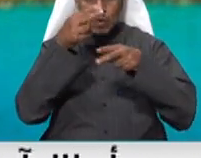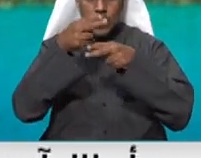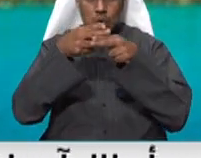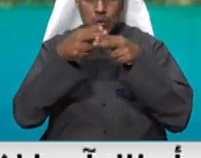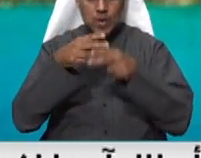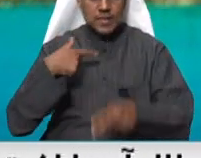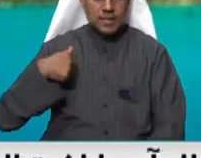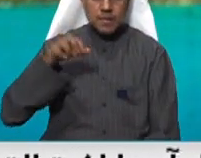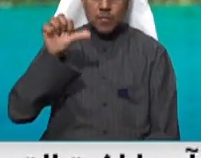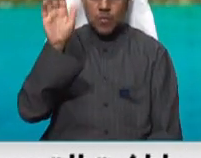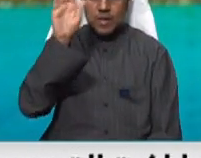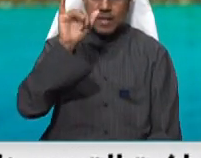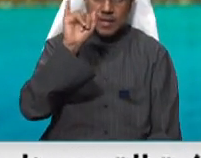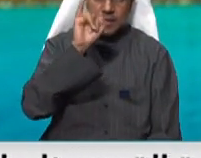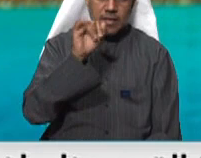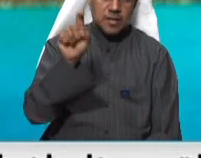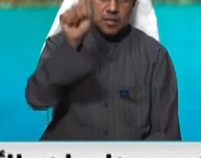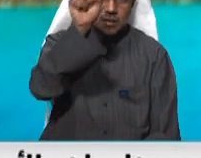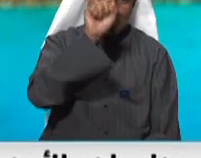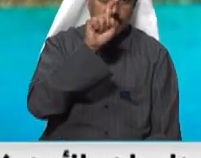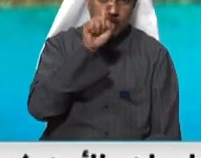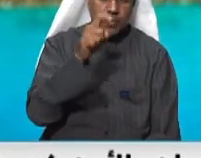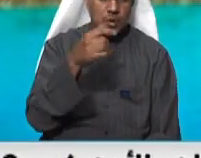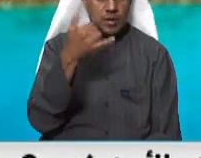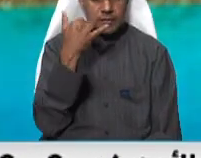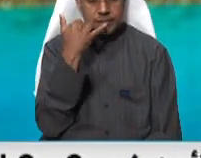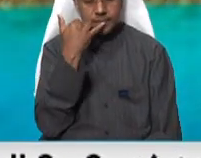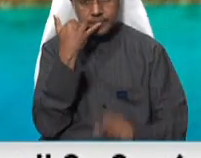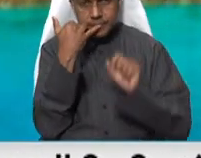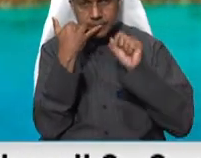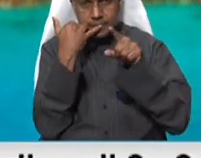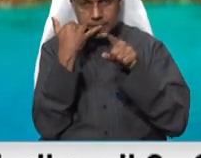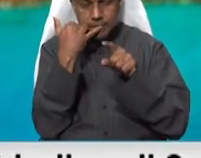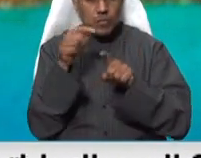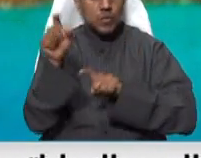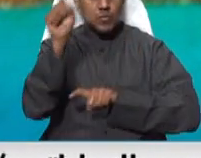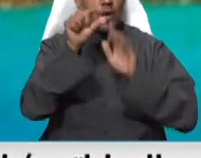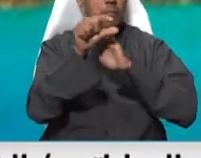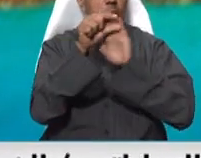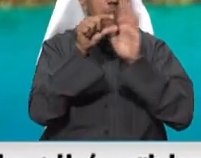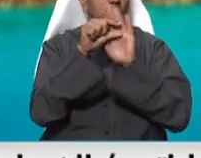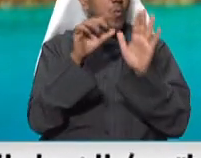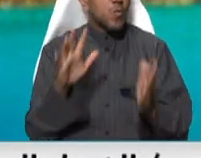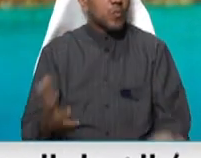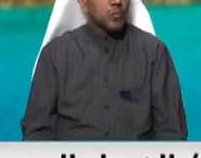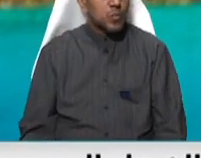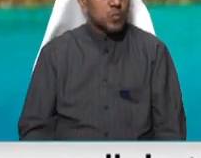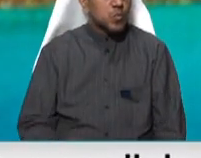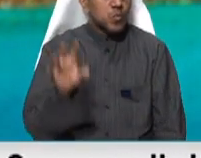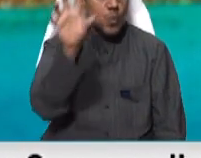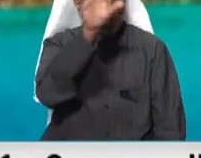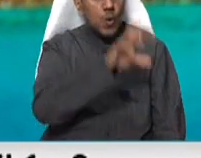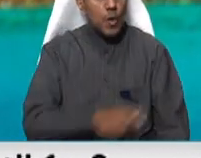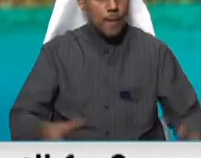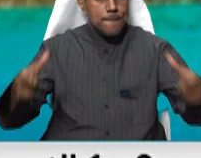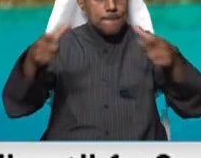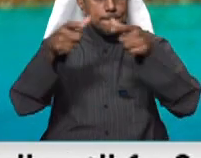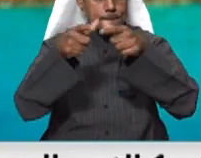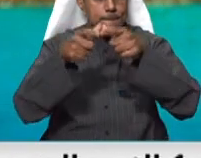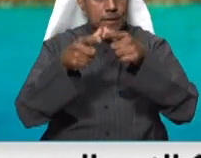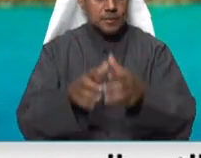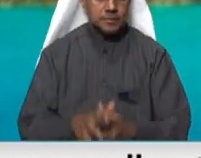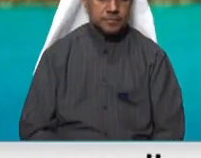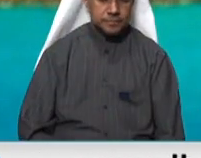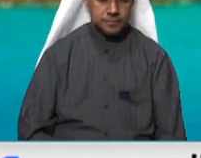وسيم إبراهيم. وسيم، أبرز الملفات المطروحة على جدول أعمال وزراء دفاع حلف